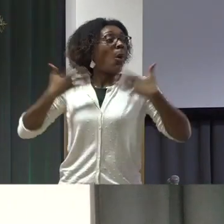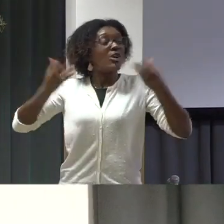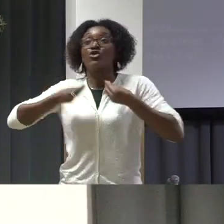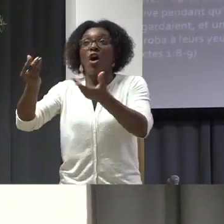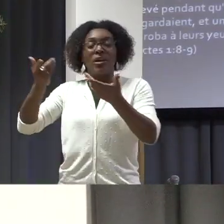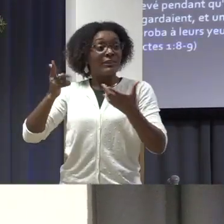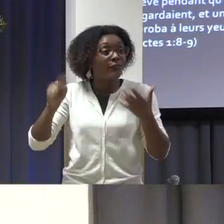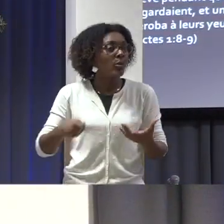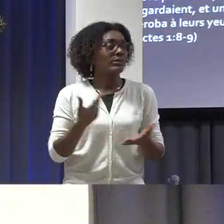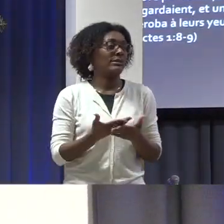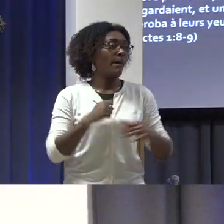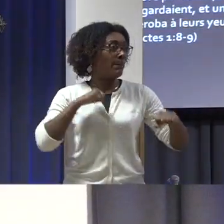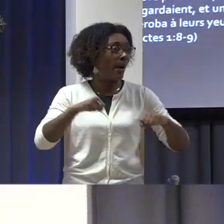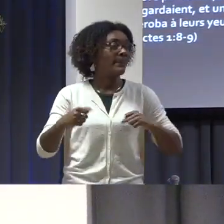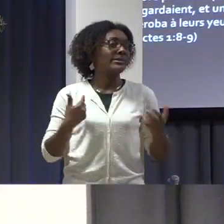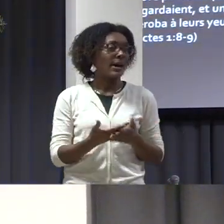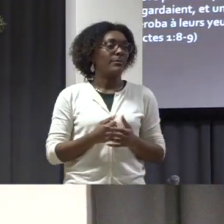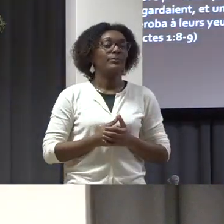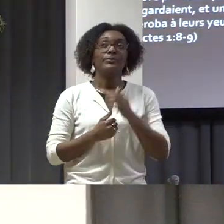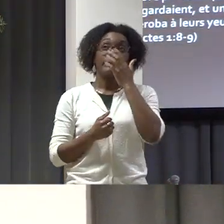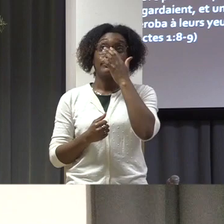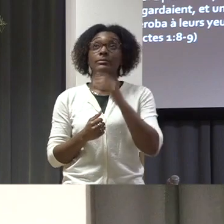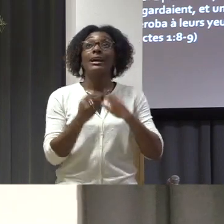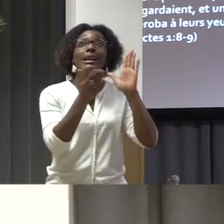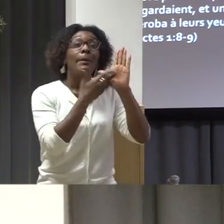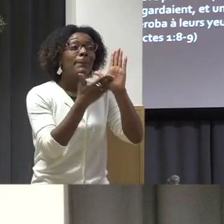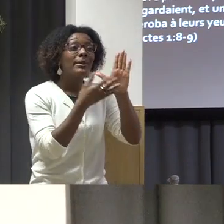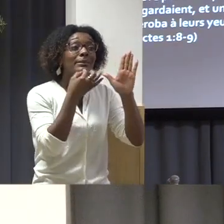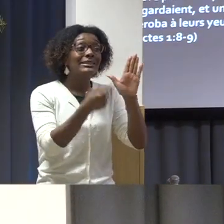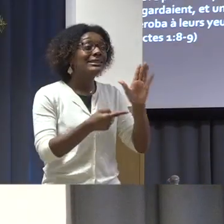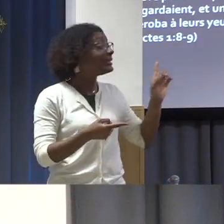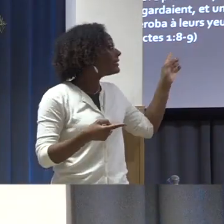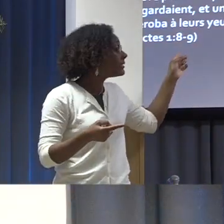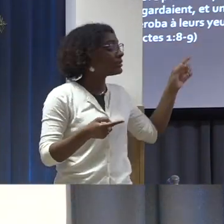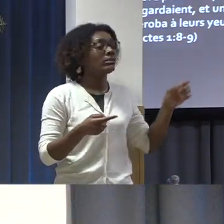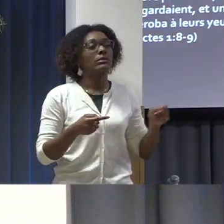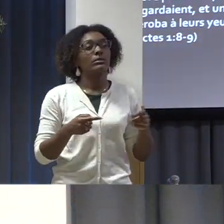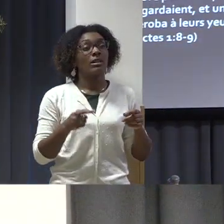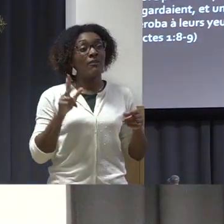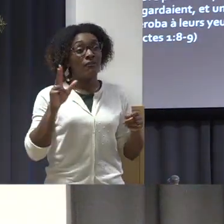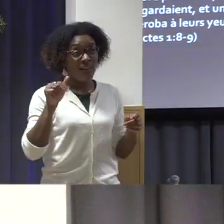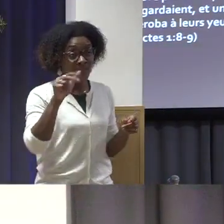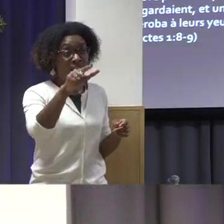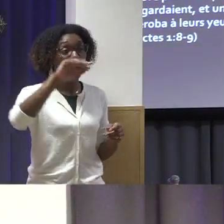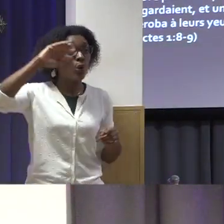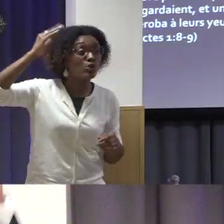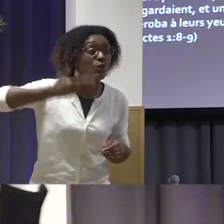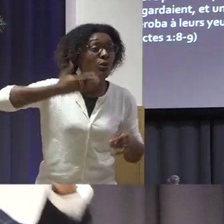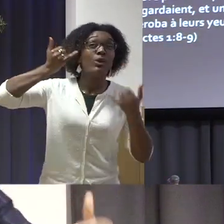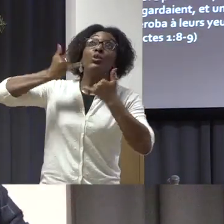apôtre nous dit mais vous recevrez une puissance le saint-esprit survenant sur vous